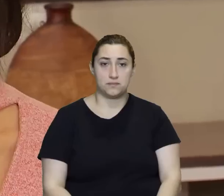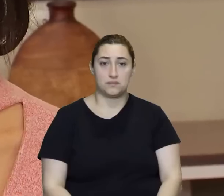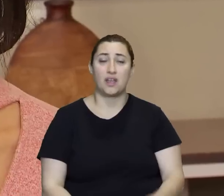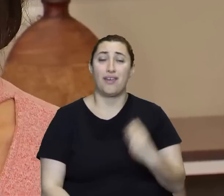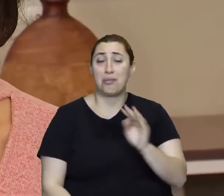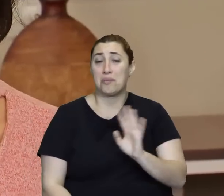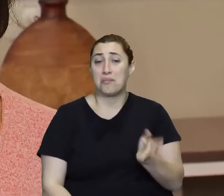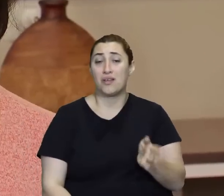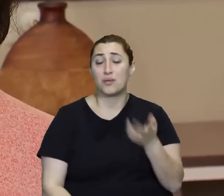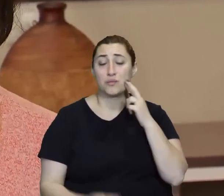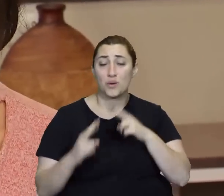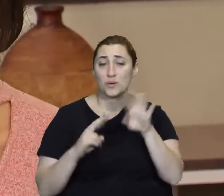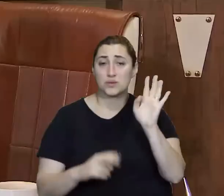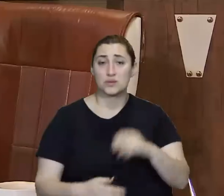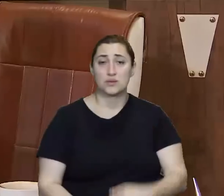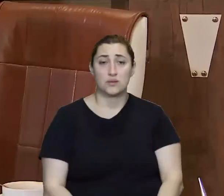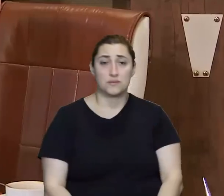Ay aman iyi, tamam. Görüşürüz.